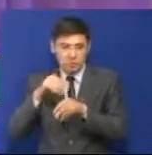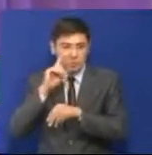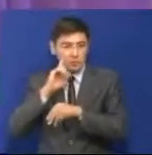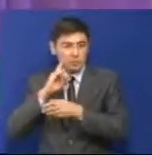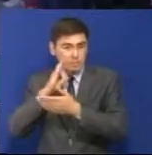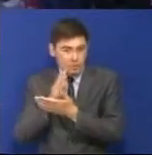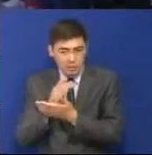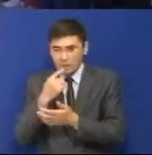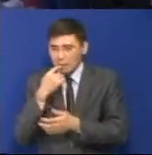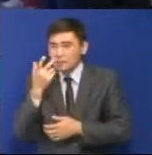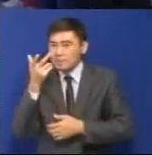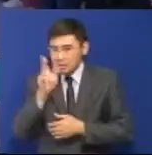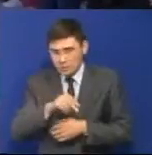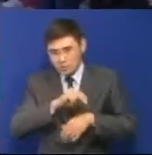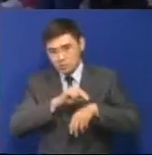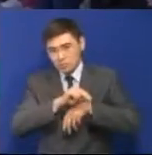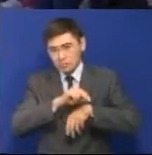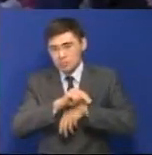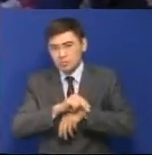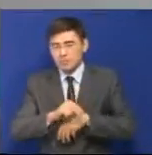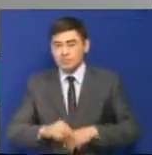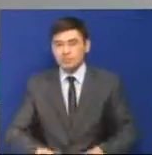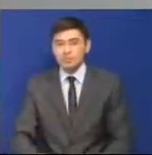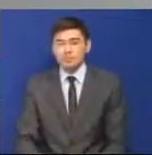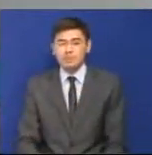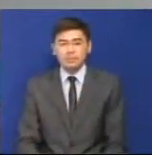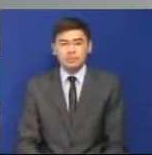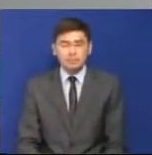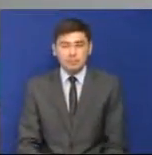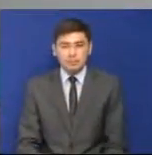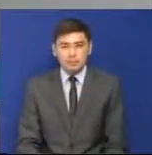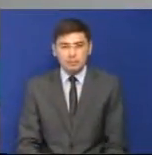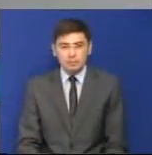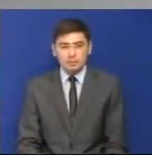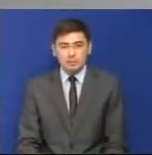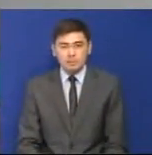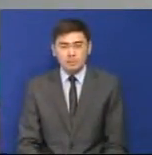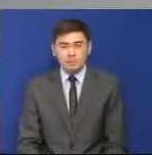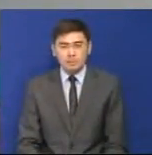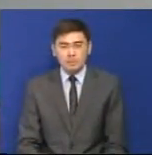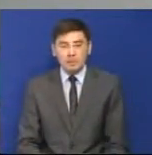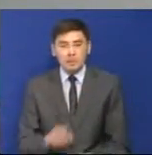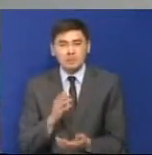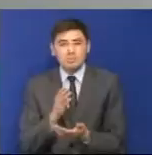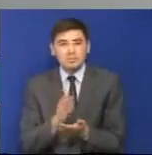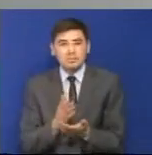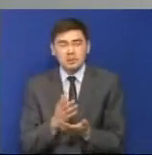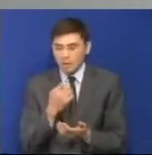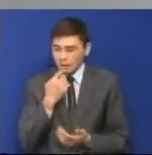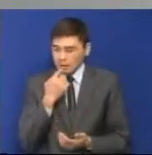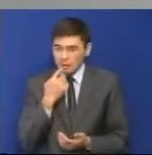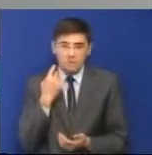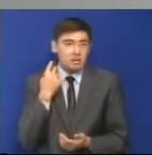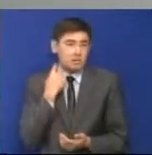және үш тілде оқытуға назар аударылуда. Біздің биылғы енді ең қойып отырған мәселеміз ағылшын тілін